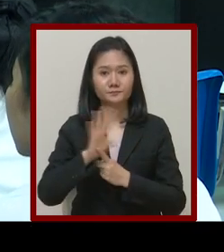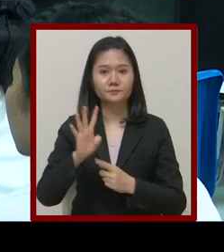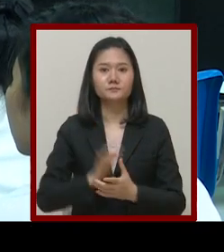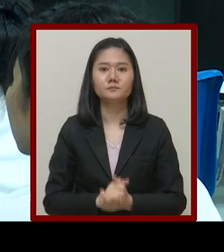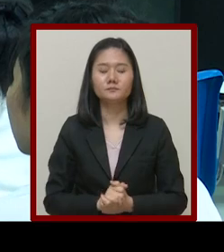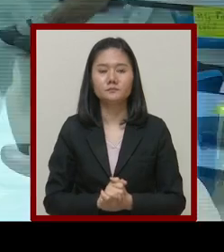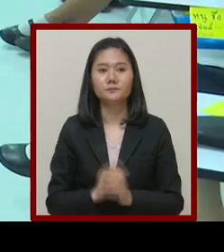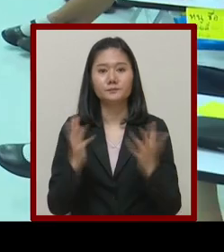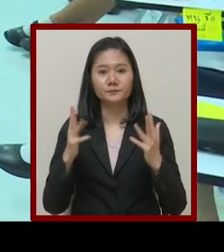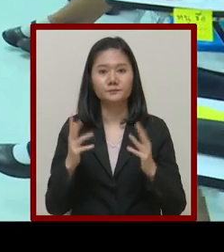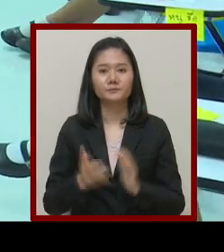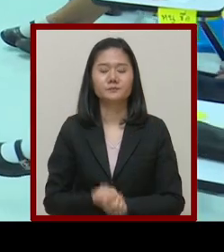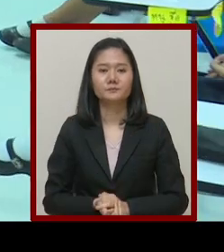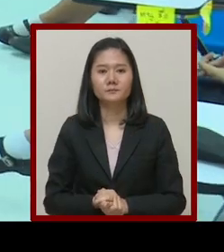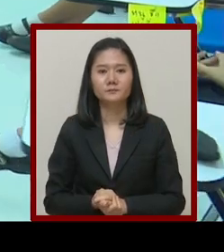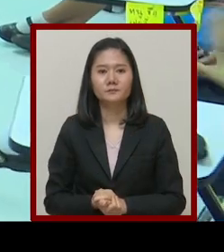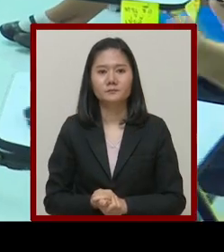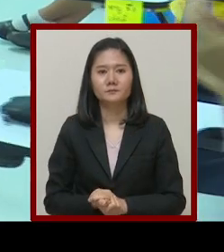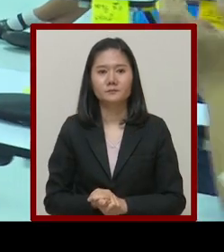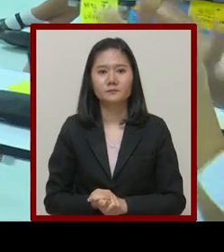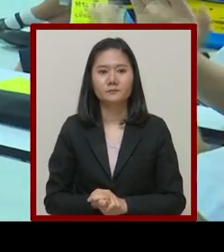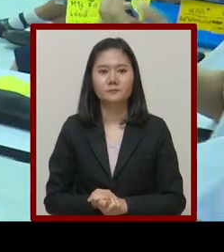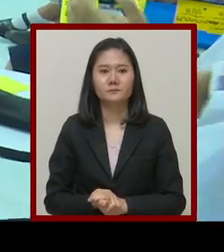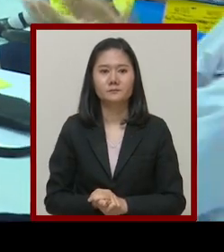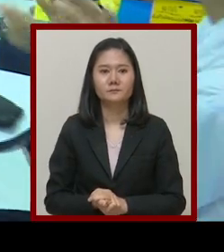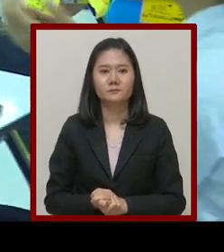เสียงปรบมือค่ะ